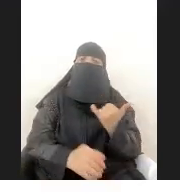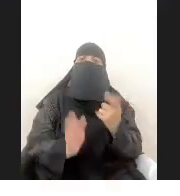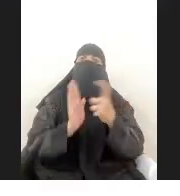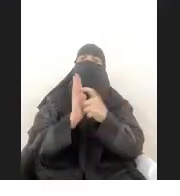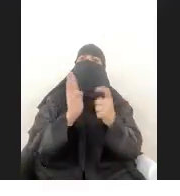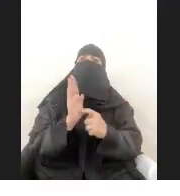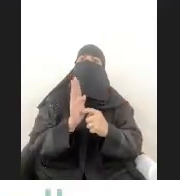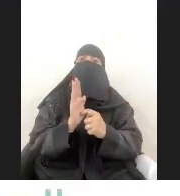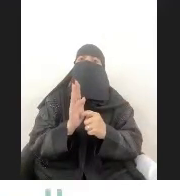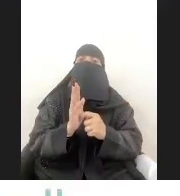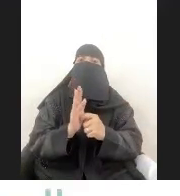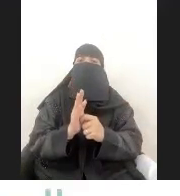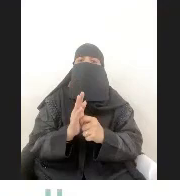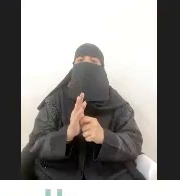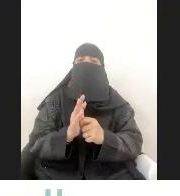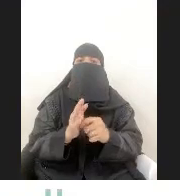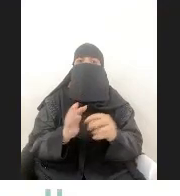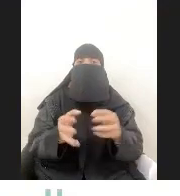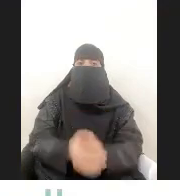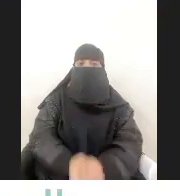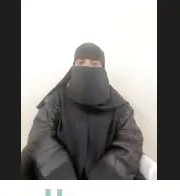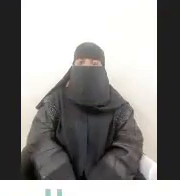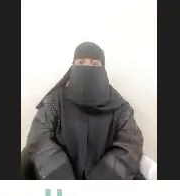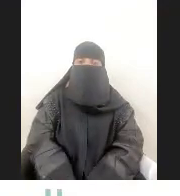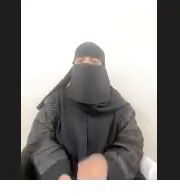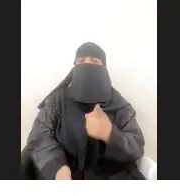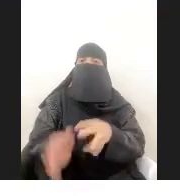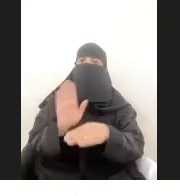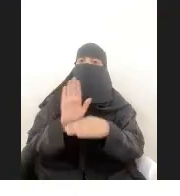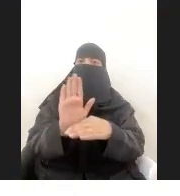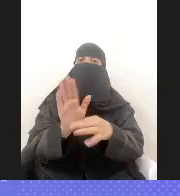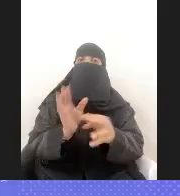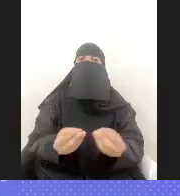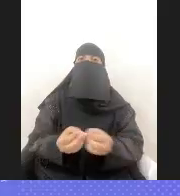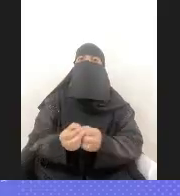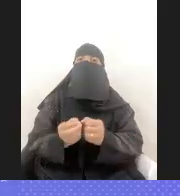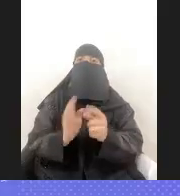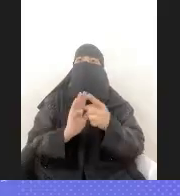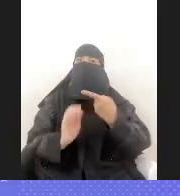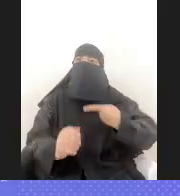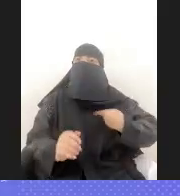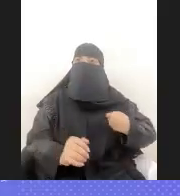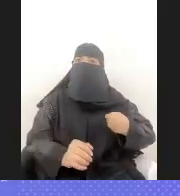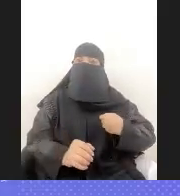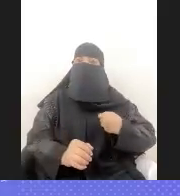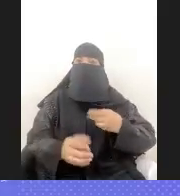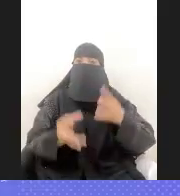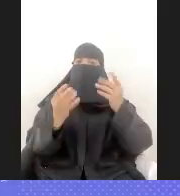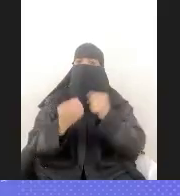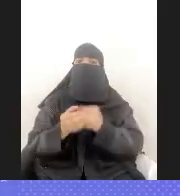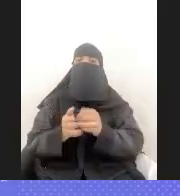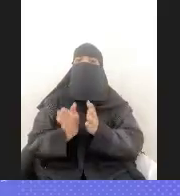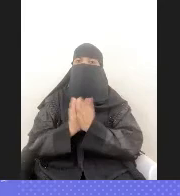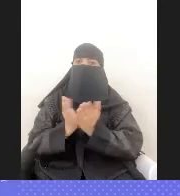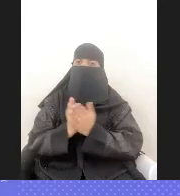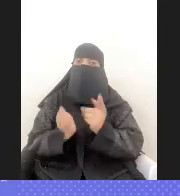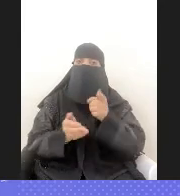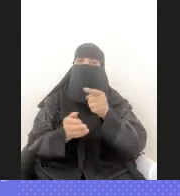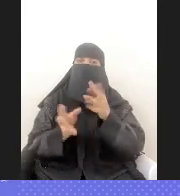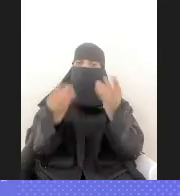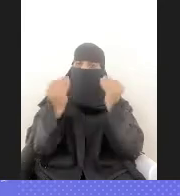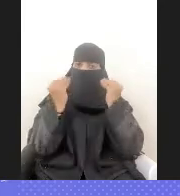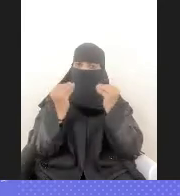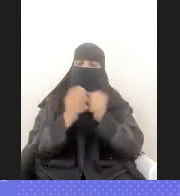الرقمية. طبعا هذه المراجعة لمن أراد الاستزادة، وشاكر ومقدرة حسن استماعكم، وأكرر شكري وتقدير الجامعة